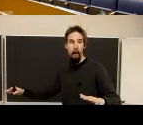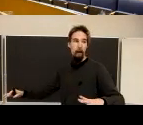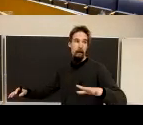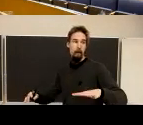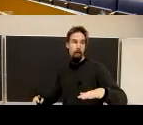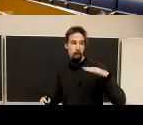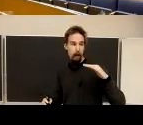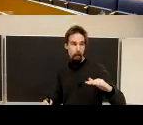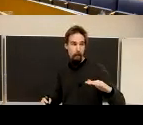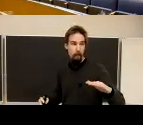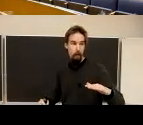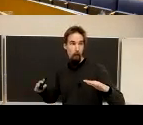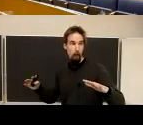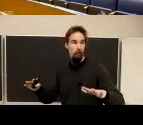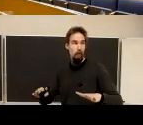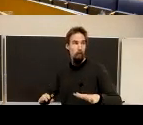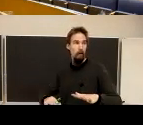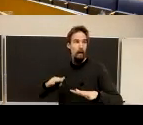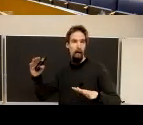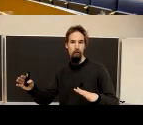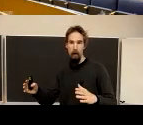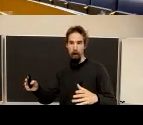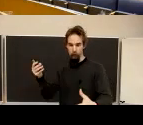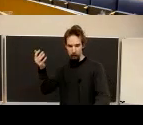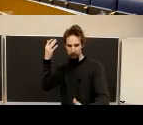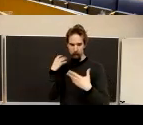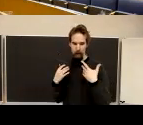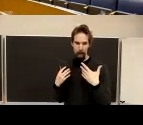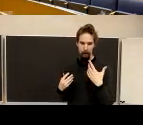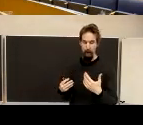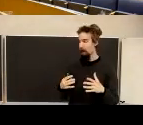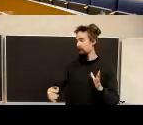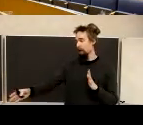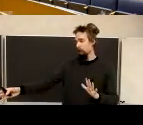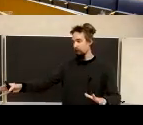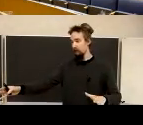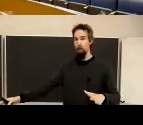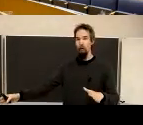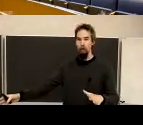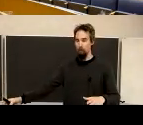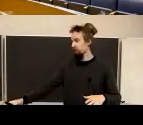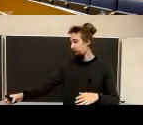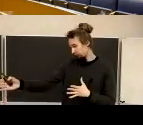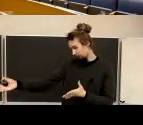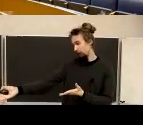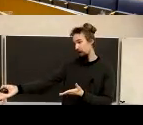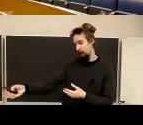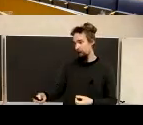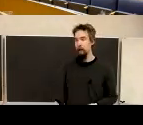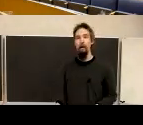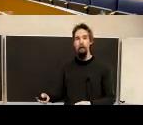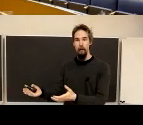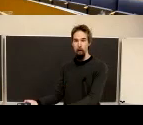meille, niin se, siinä muodostuu tämmöinen tärkeysmaasto, tai vaikka tällä hetkellä tietyt asiat mun kokemuksesta, ehkä nämä